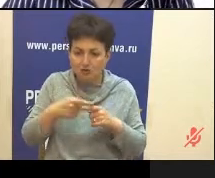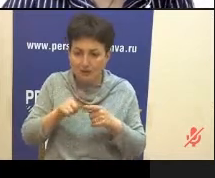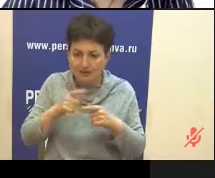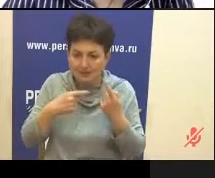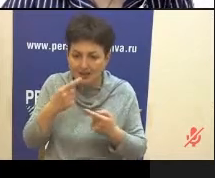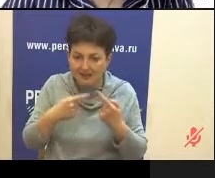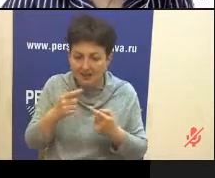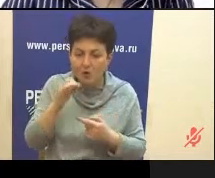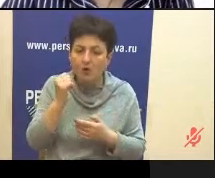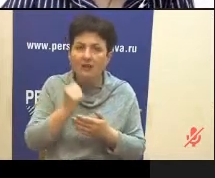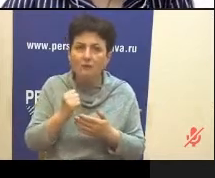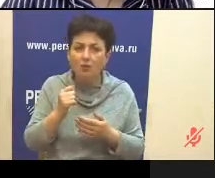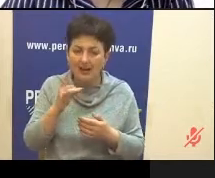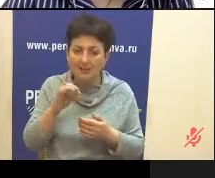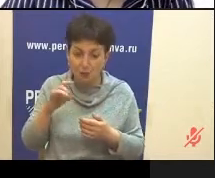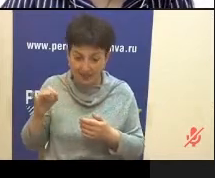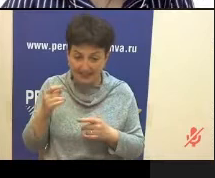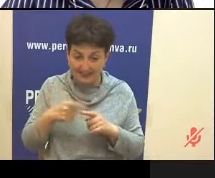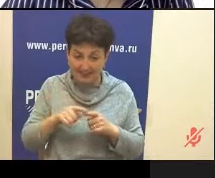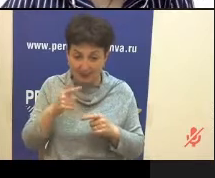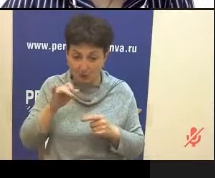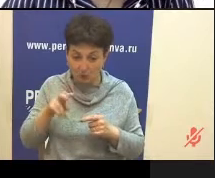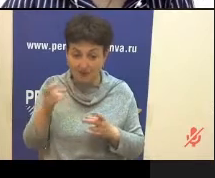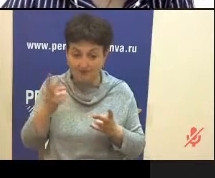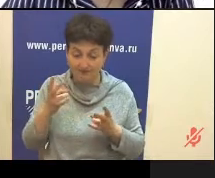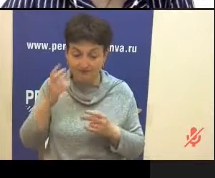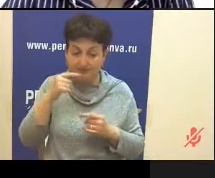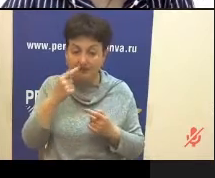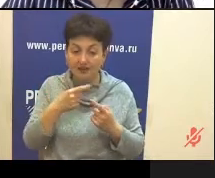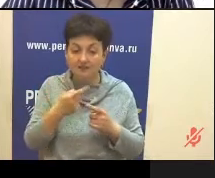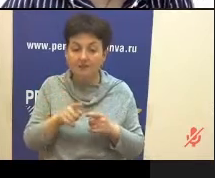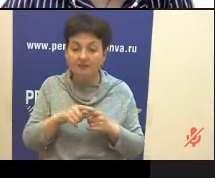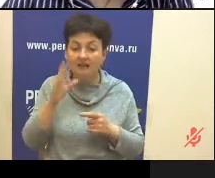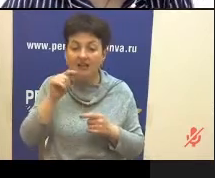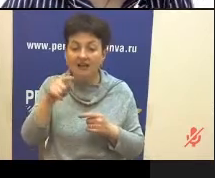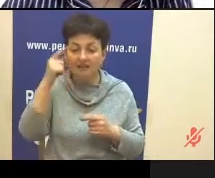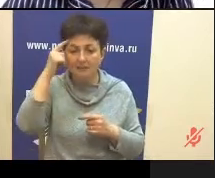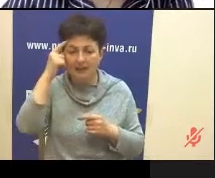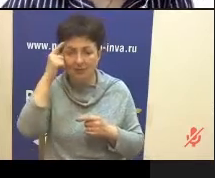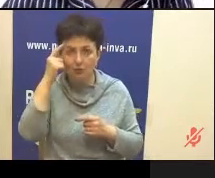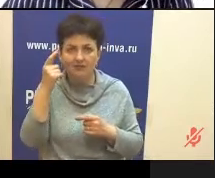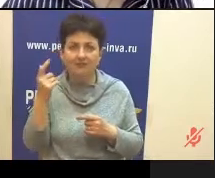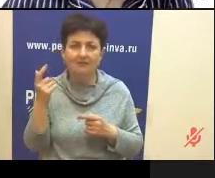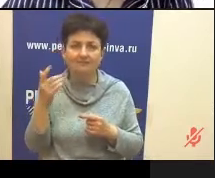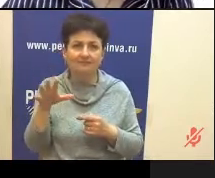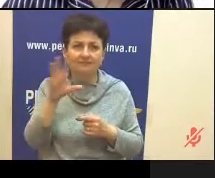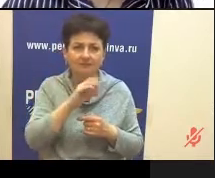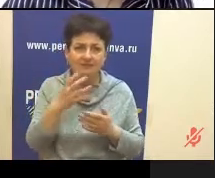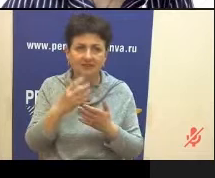чтобы об этом говорить. И вот, собственно, про репутацию это Google, смысл здесь был сказать вам о том, что когда